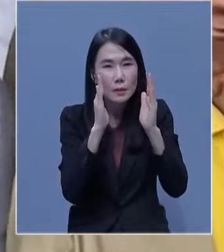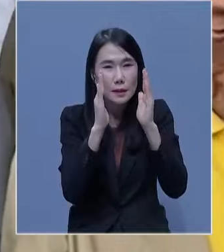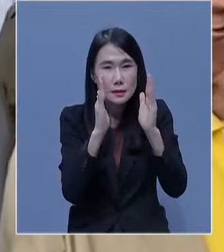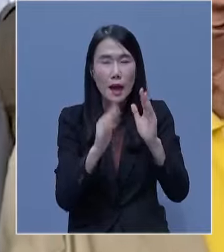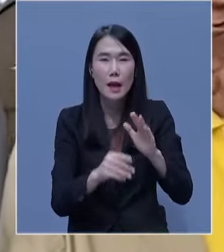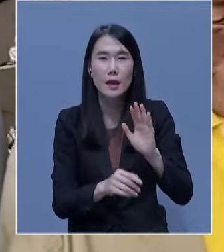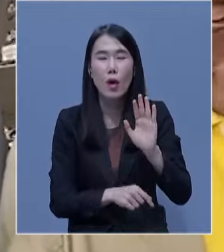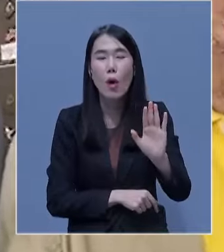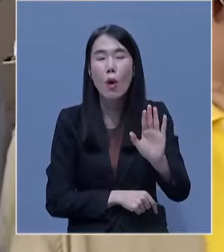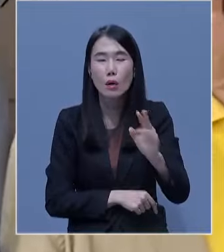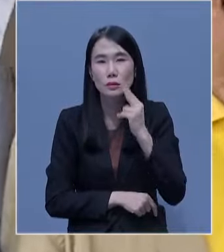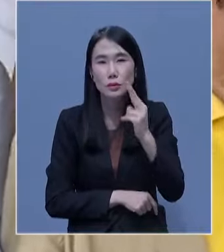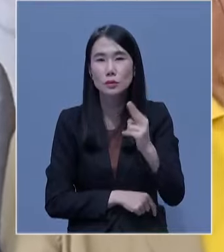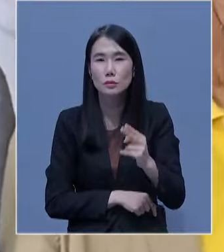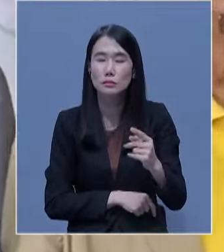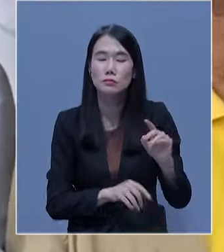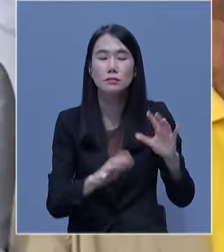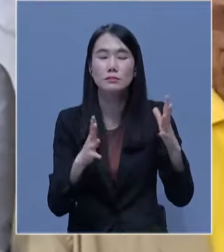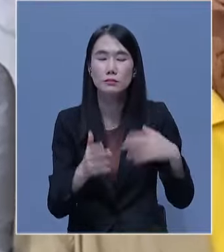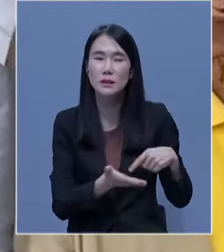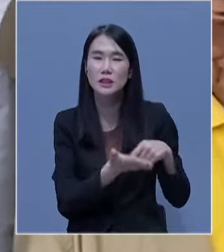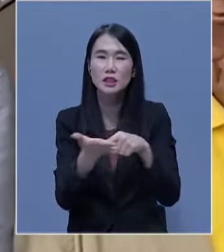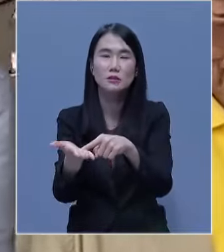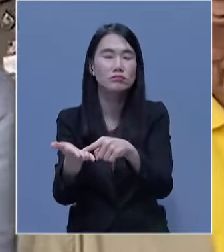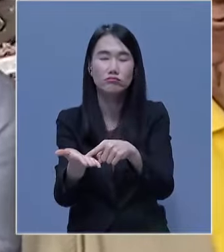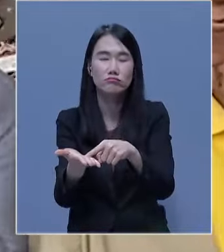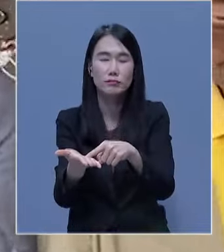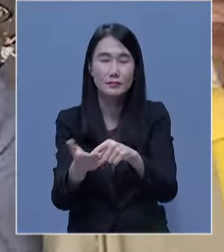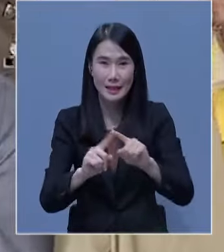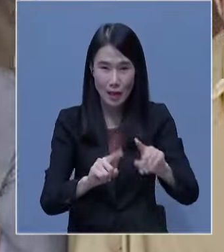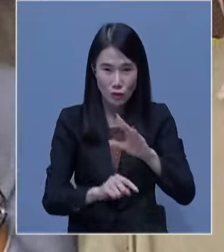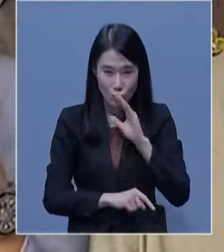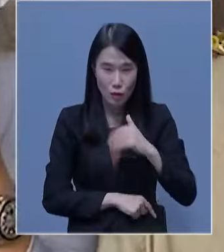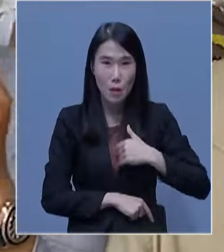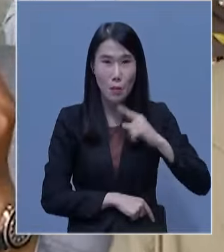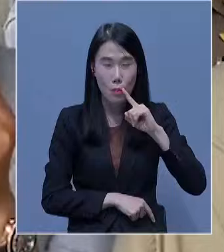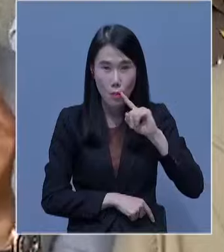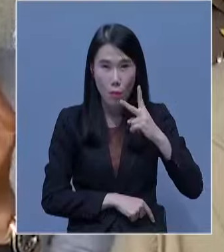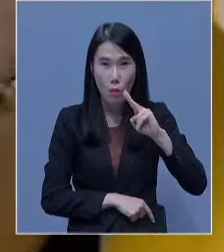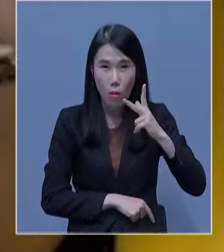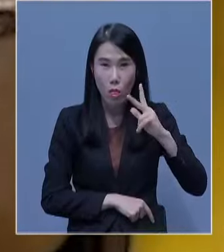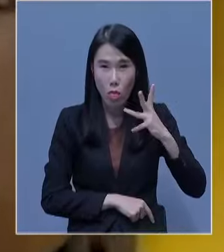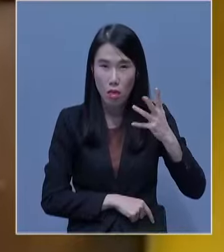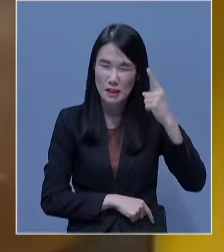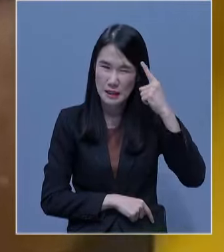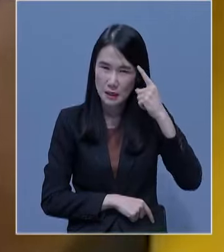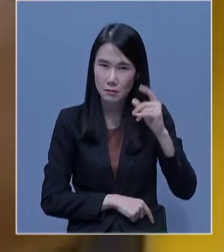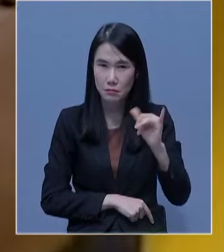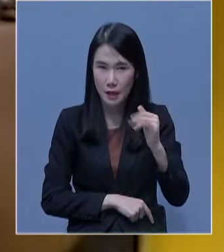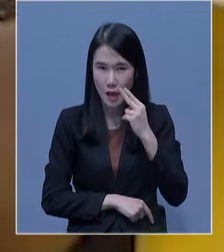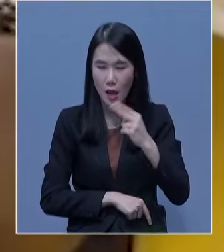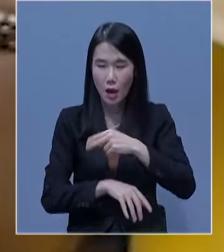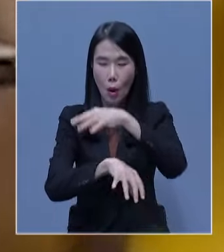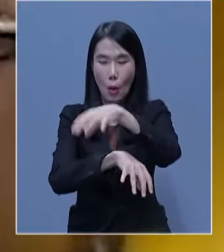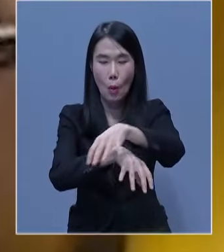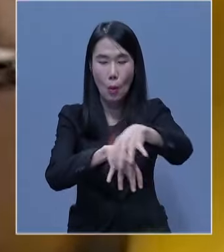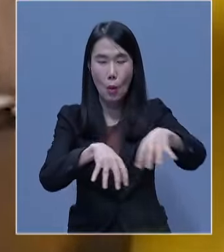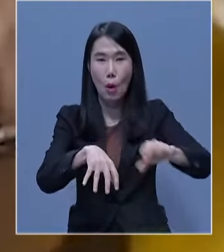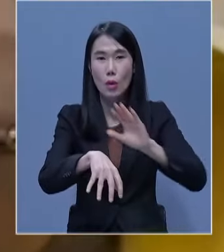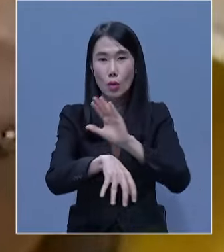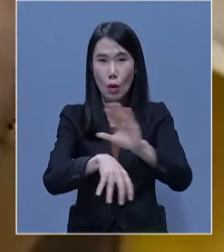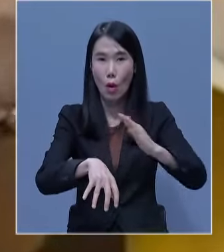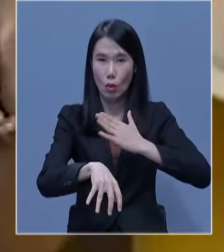พวกเขาคงจะไม่มีอะไรยังไม่ยื่นฟ้องแต่ถ้ายังไม่หยุดทำแบบนี้คิดว่าหน่วยงานที่เกี่ยวข้องของ